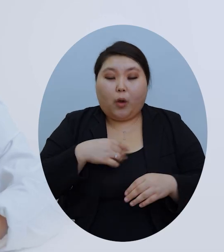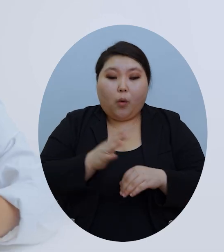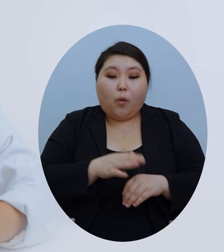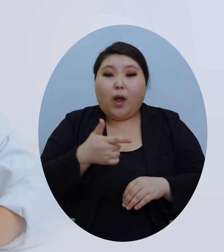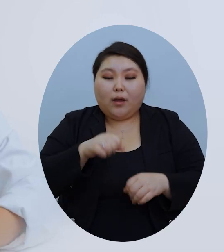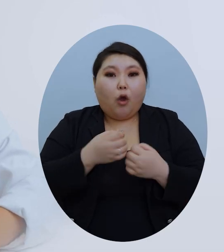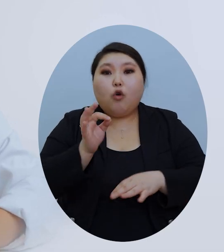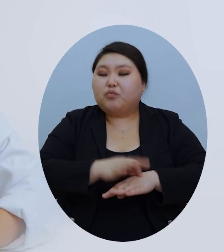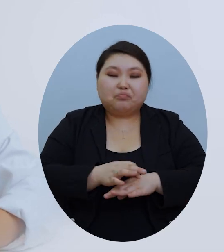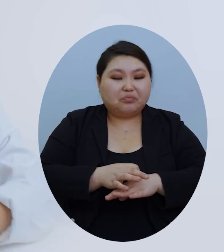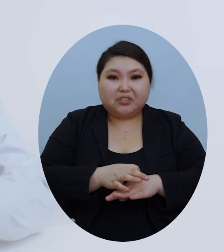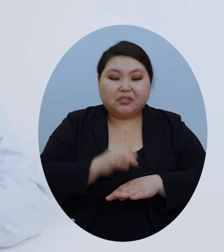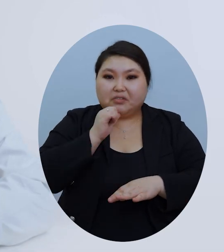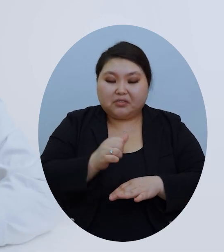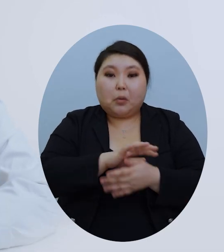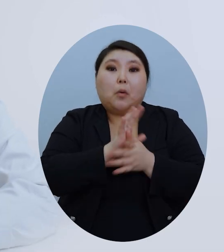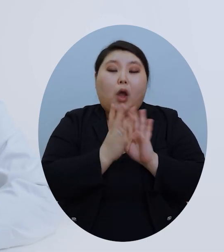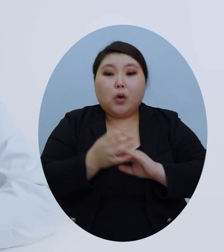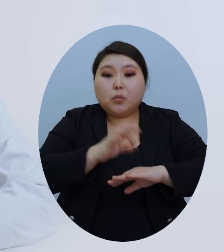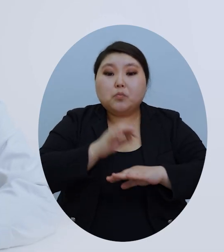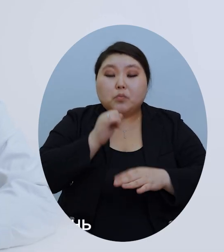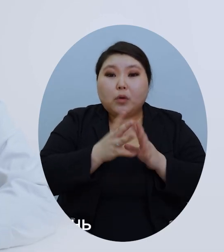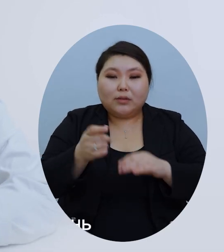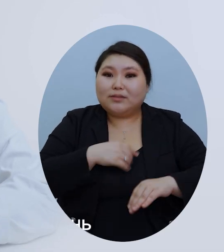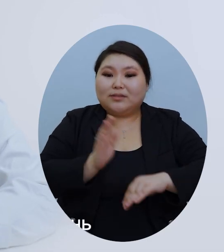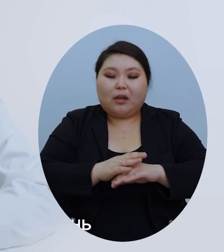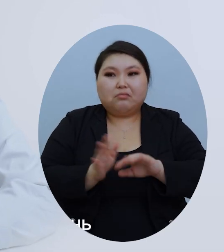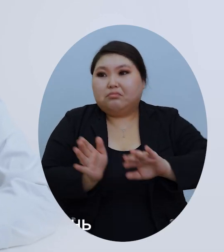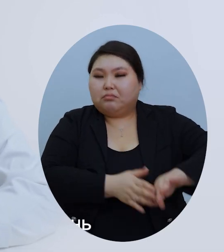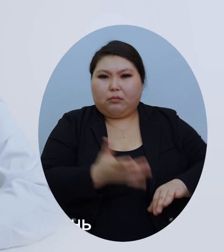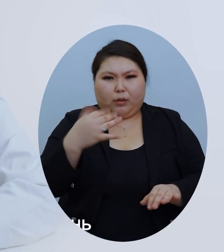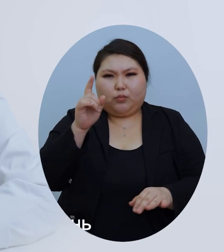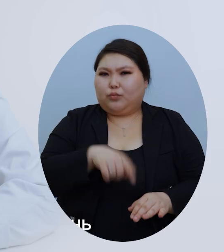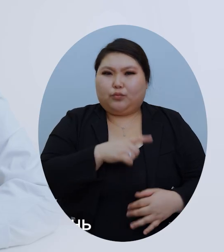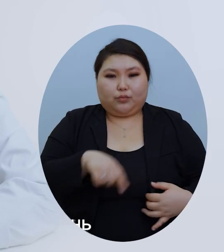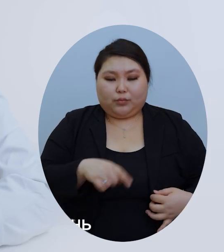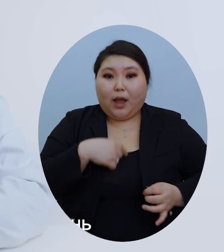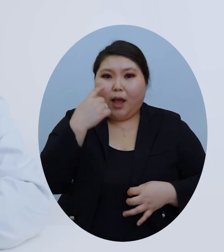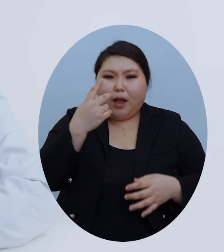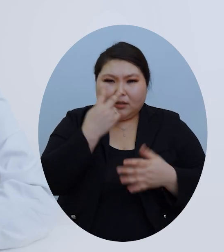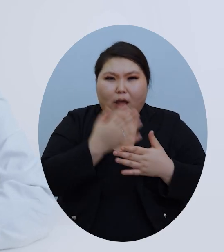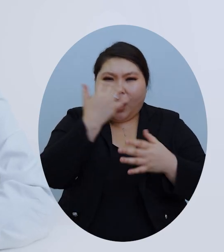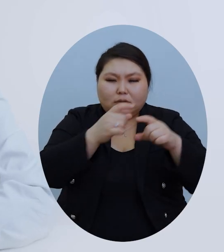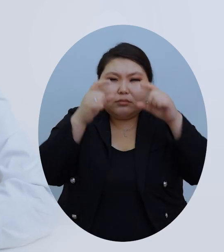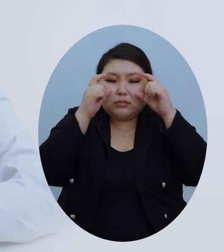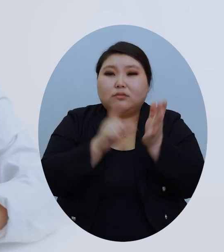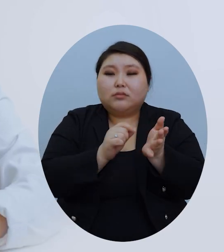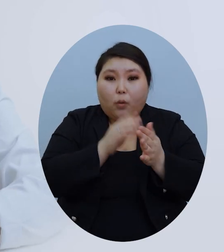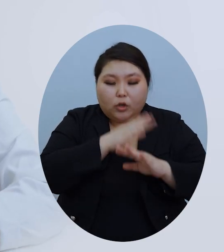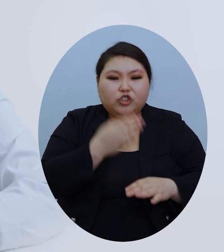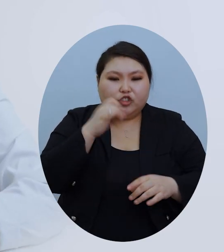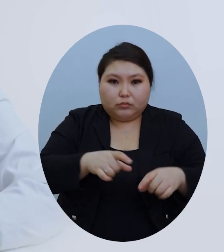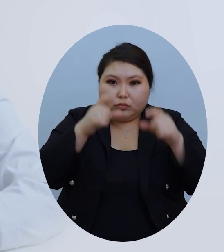Гэхдээ өвчин бишгээ түүнийг засахгүй орхиж болдоггүй. Харааны шил зүүх шаардлагатай хүүхдүүдийг шилийг нь зөөлөхгүй байх нь